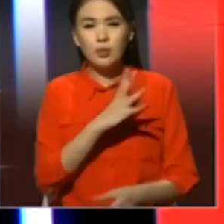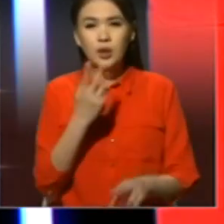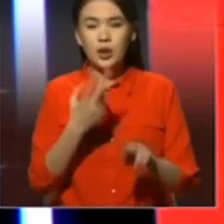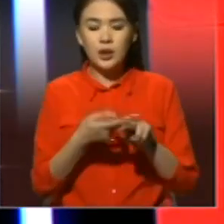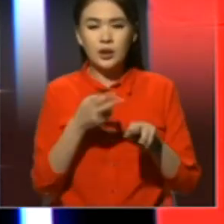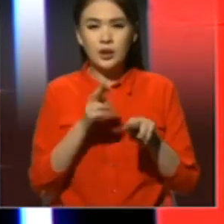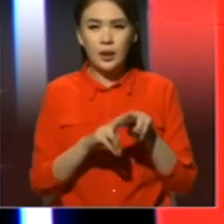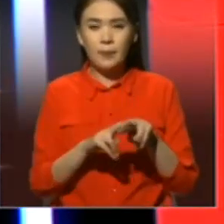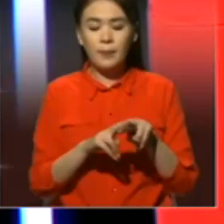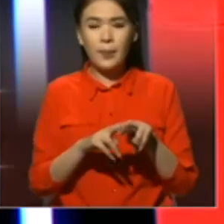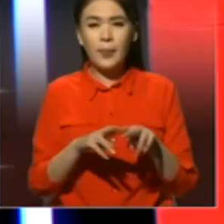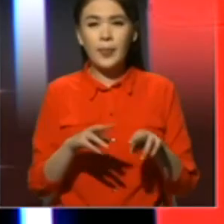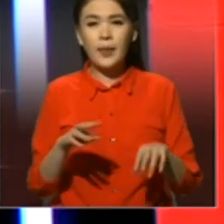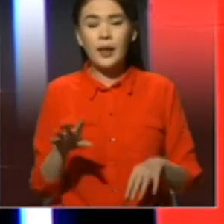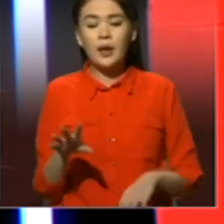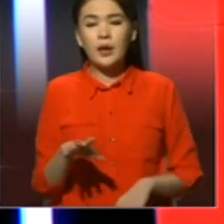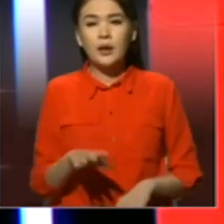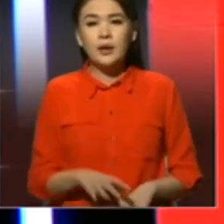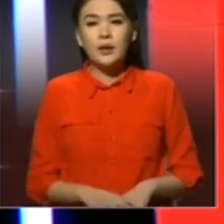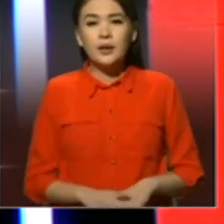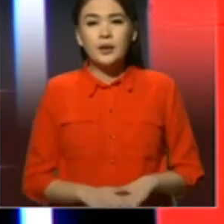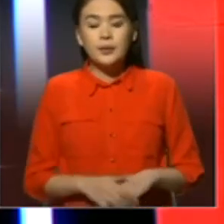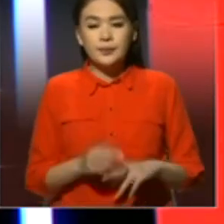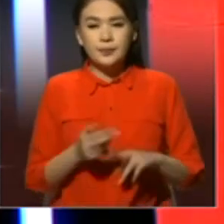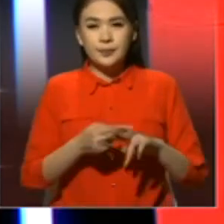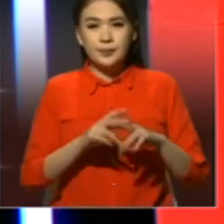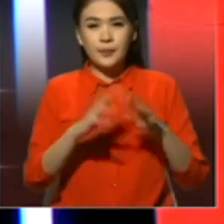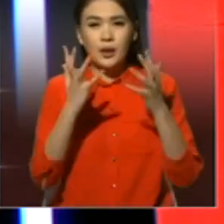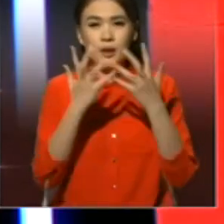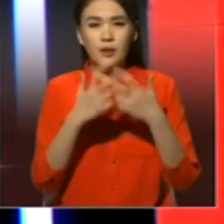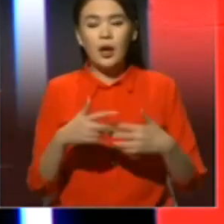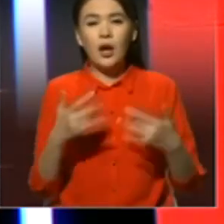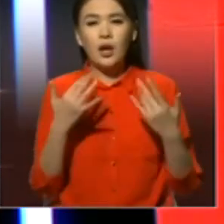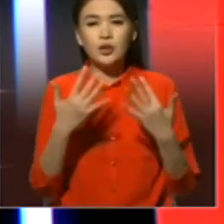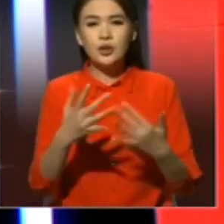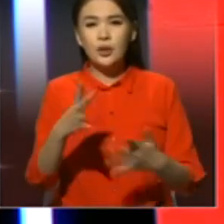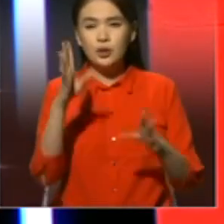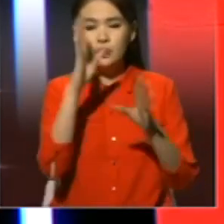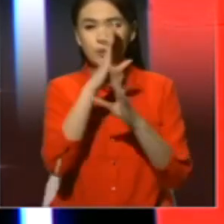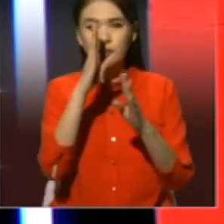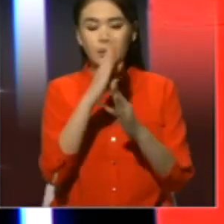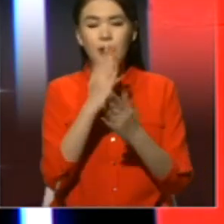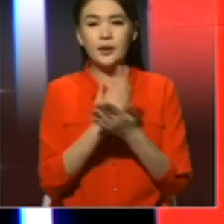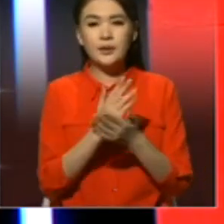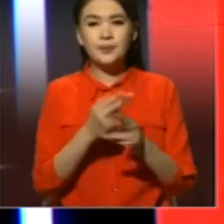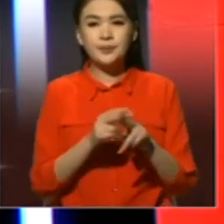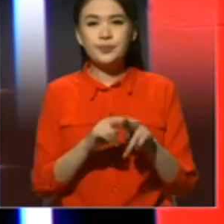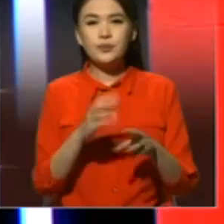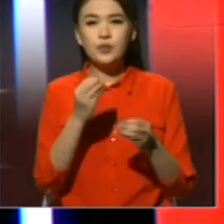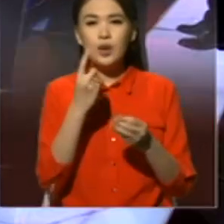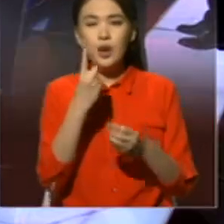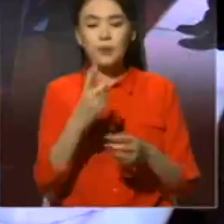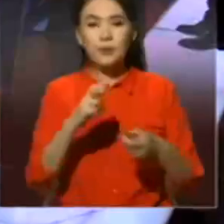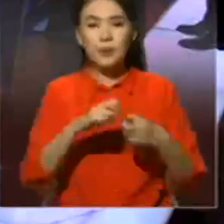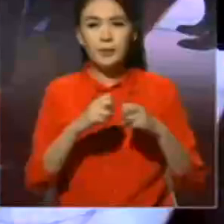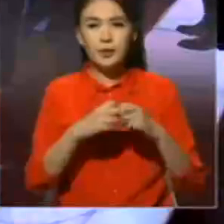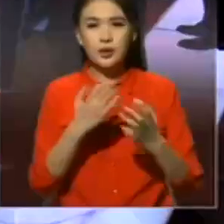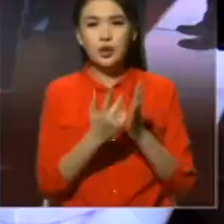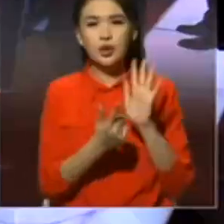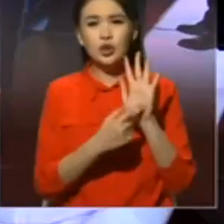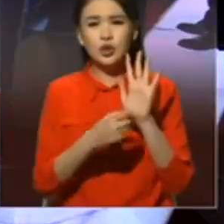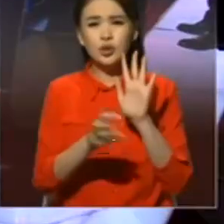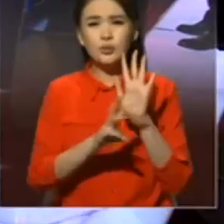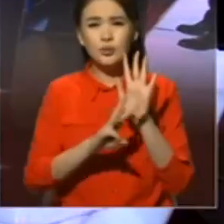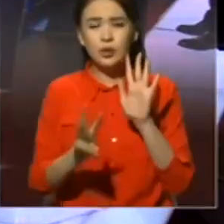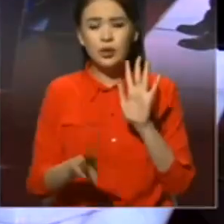Енді сондықтан ол цифрдың артында қаншама тағдыр бар. Бұл жерде тағы бір мәселе бар. 700 миллион деп